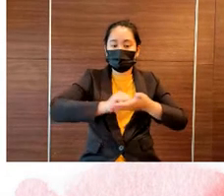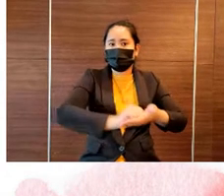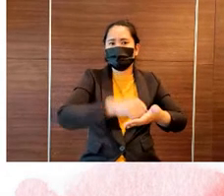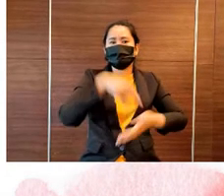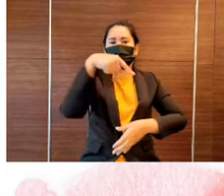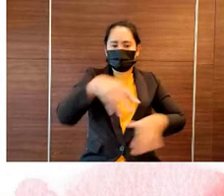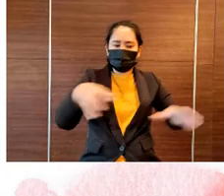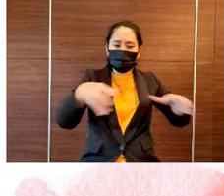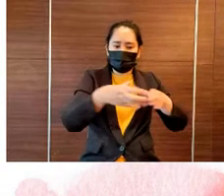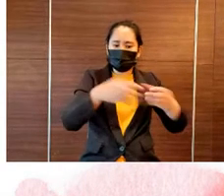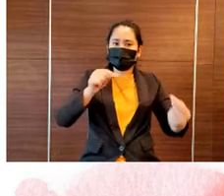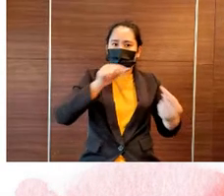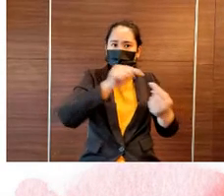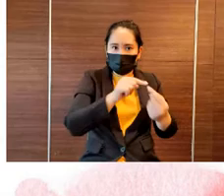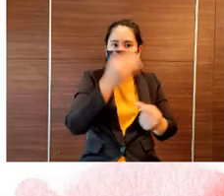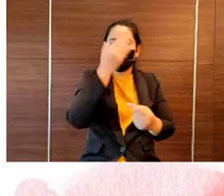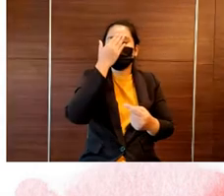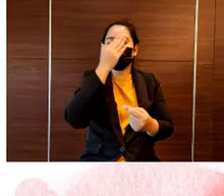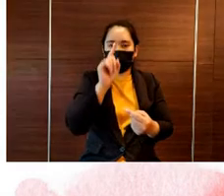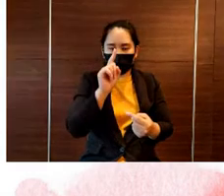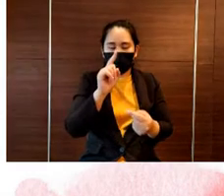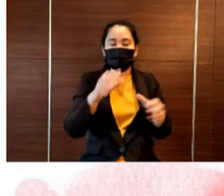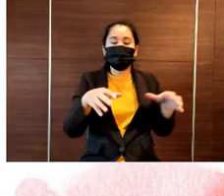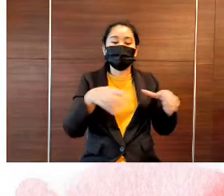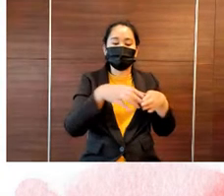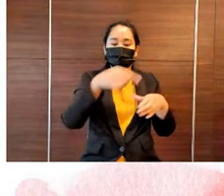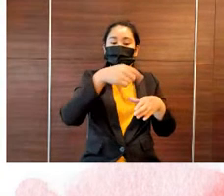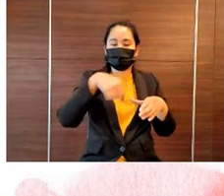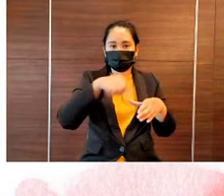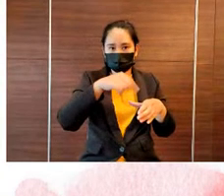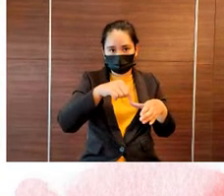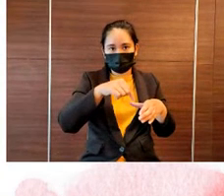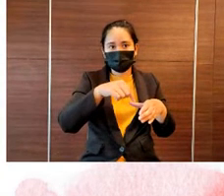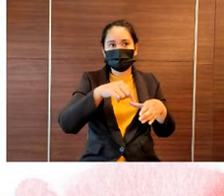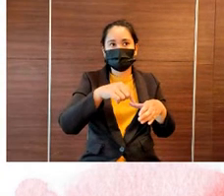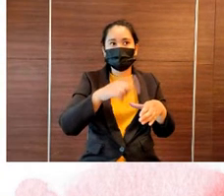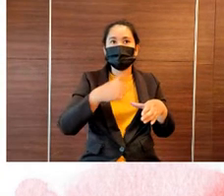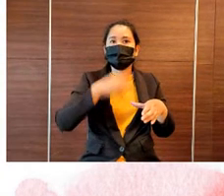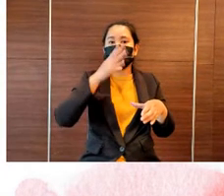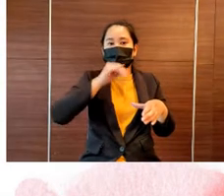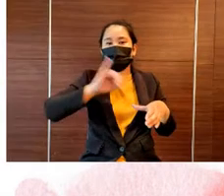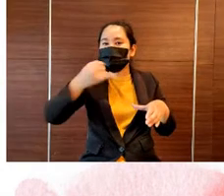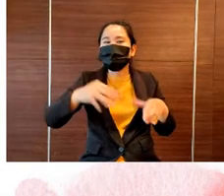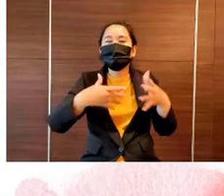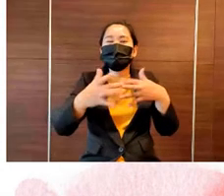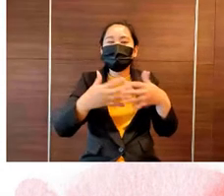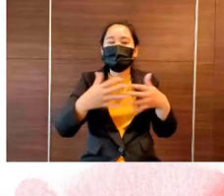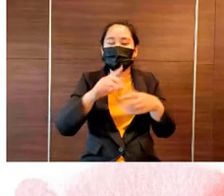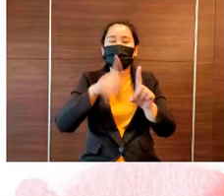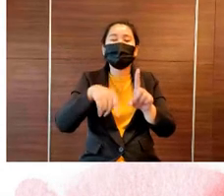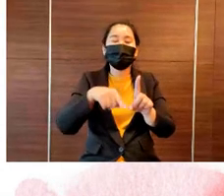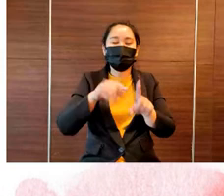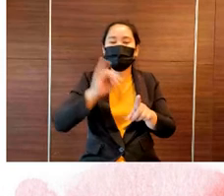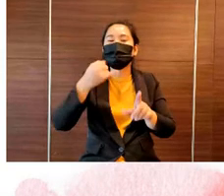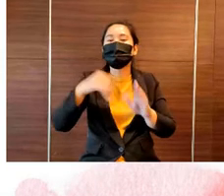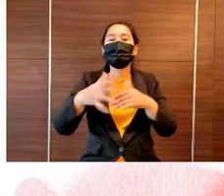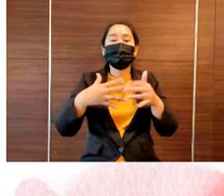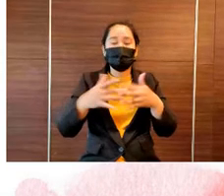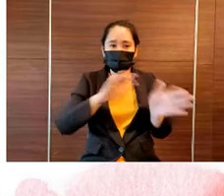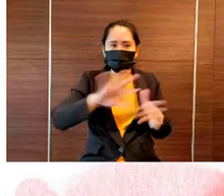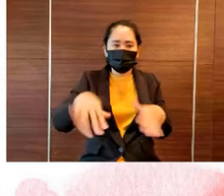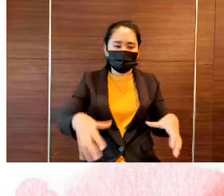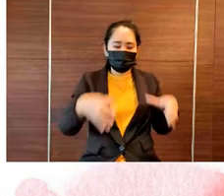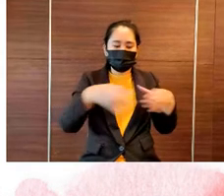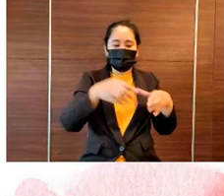เป็นกลุ่มคนที่เปราะบางนะครับผมใช้ภาษาอังกฤษถูกวิจารณ์ไม่เป็นไรนะครับ fragile population นะครับหรือบางคนเรียกว่าก